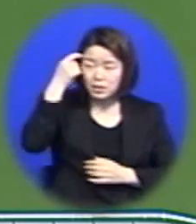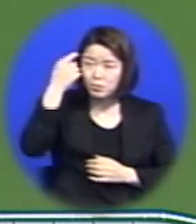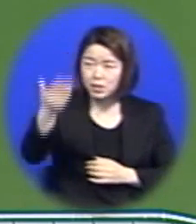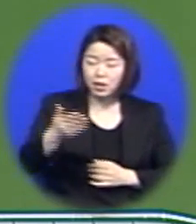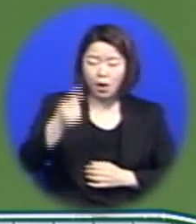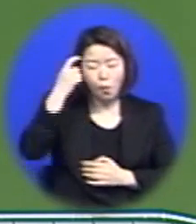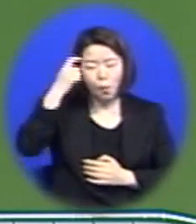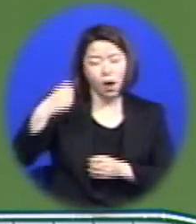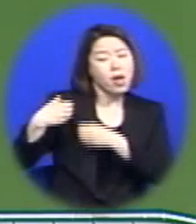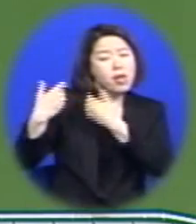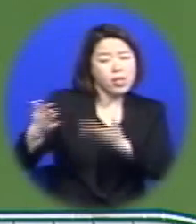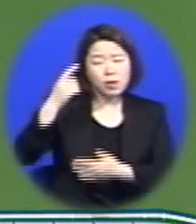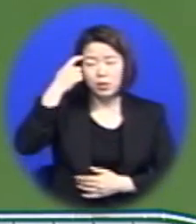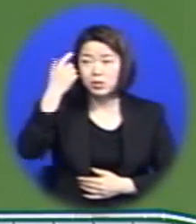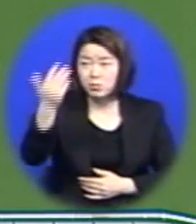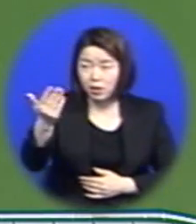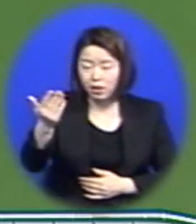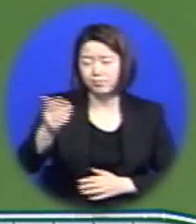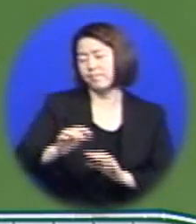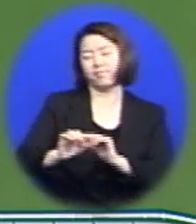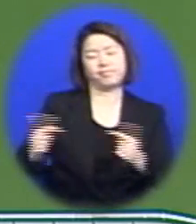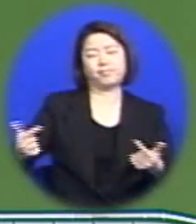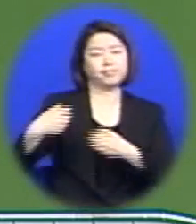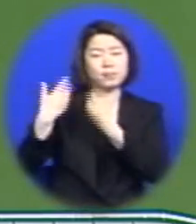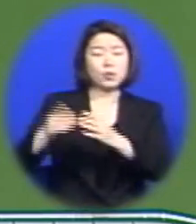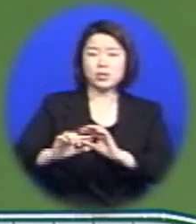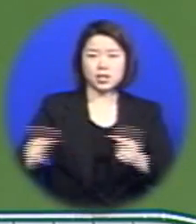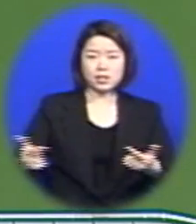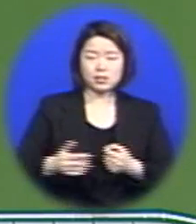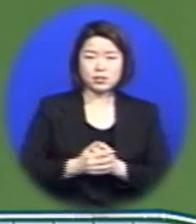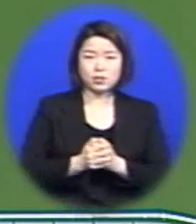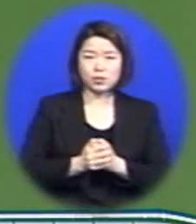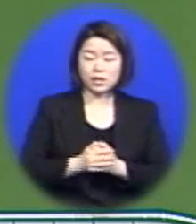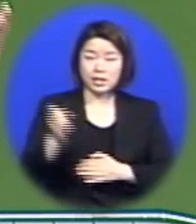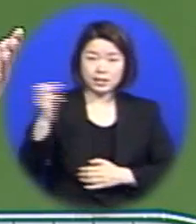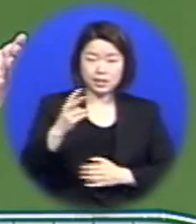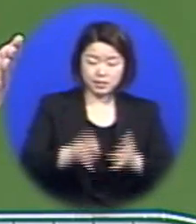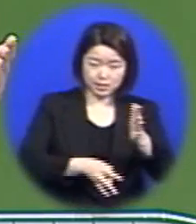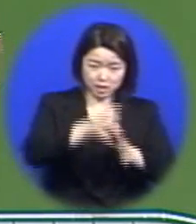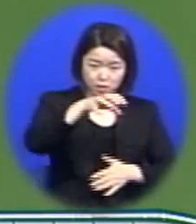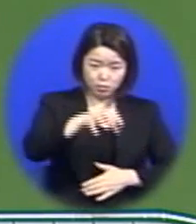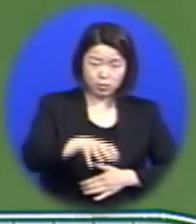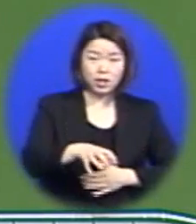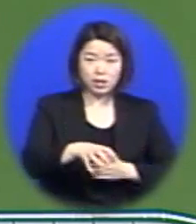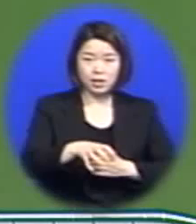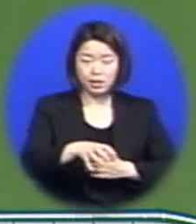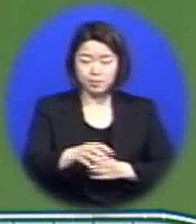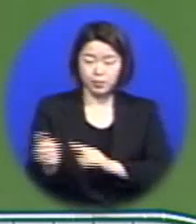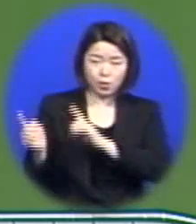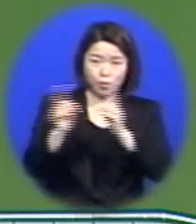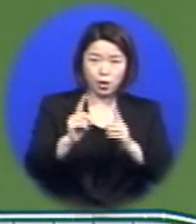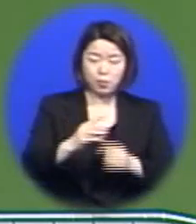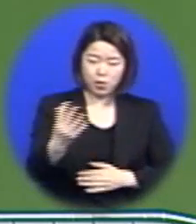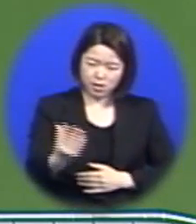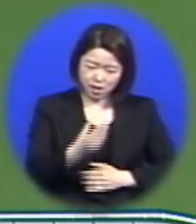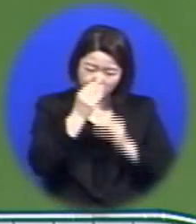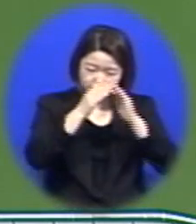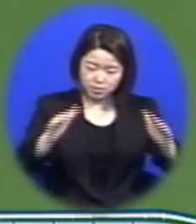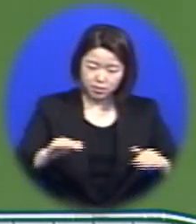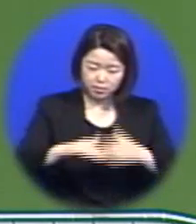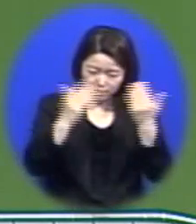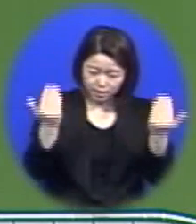잊으십시오 내버려두시지 않으셨어요 다시 예루살렘에 회복합니다 성전 다시 다